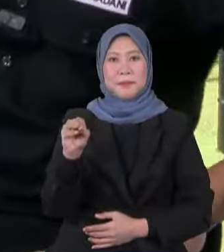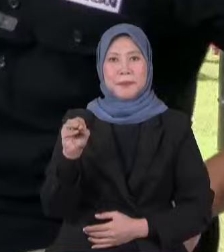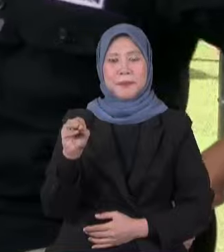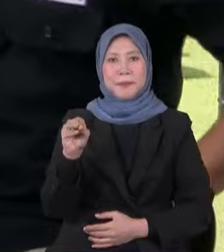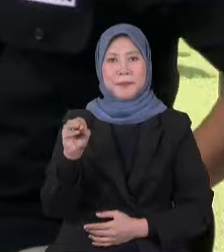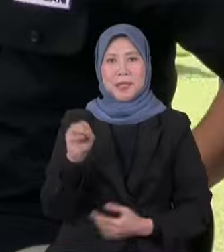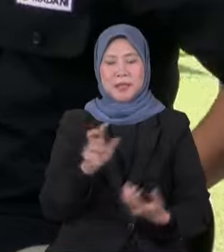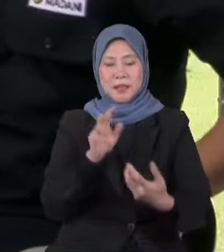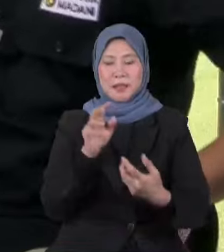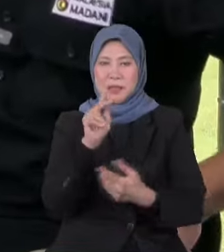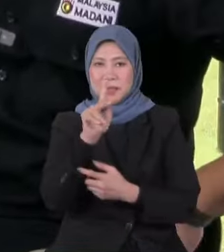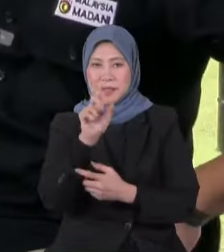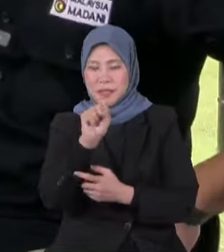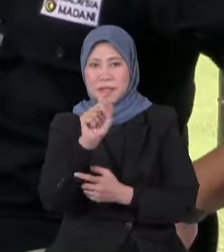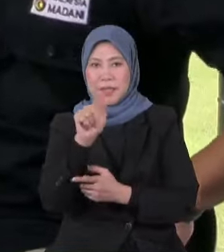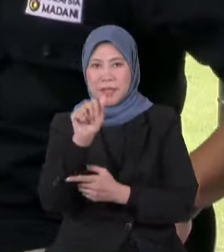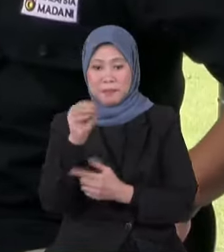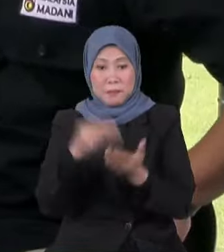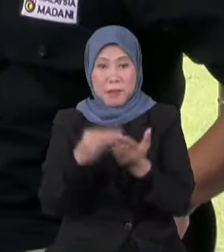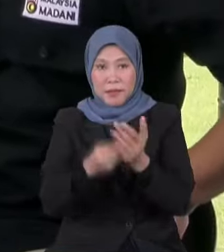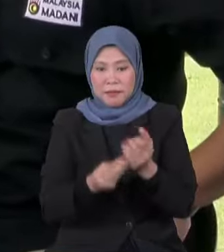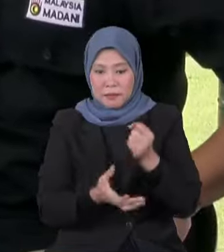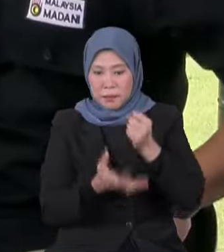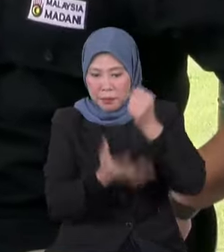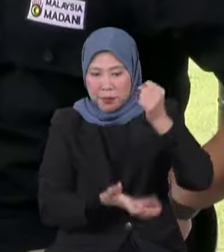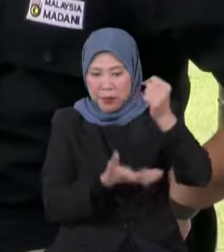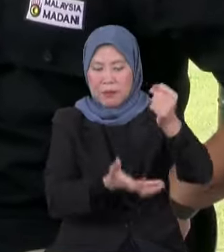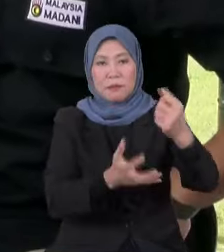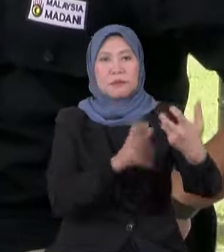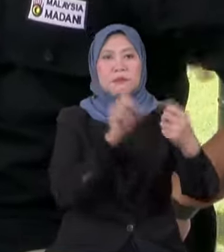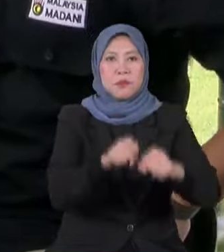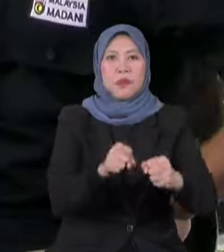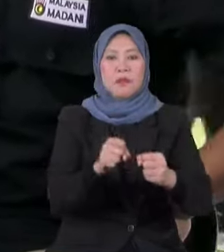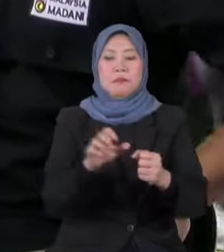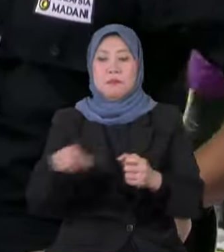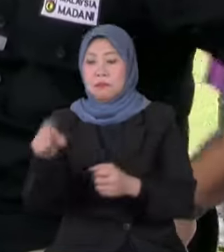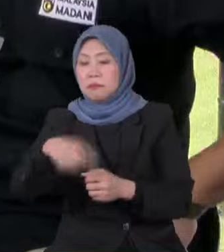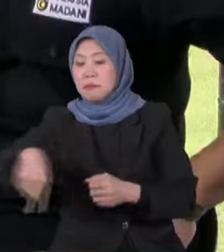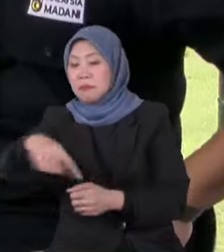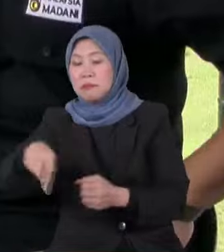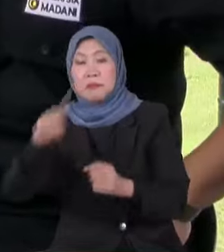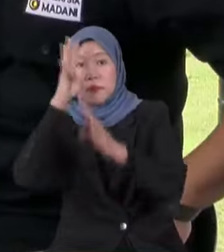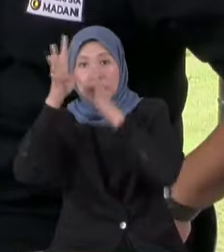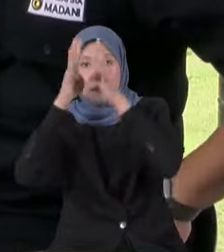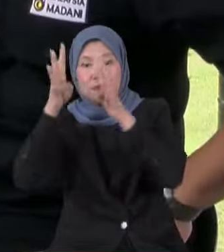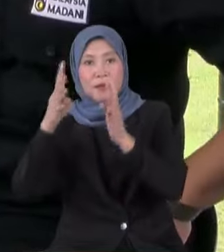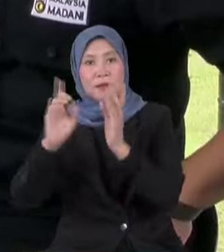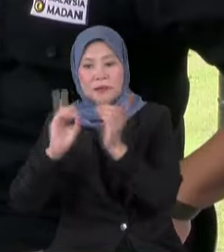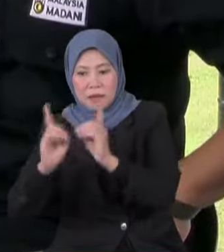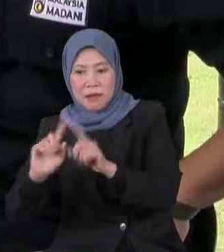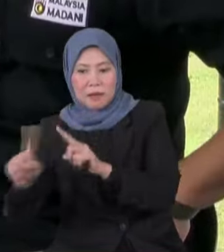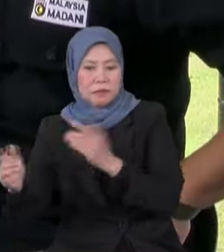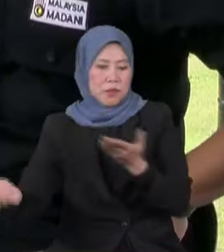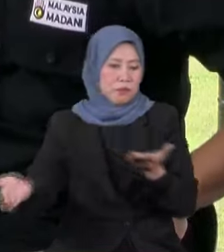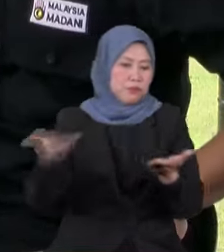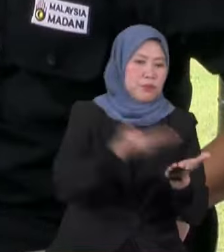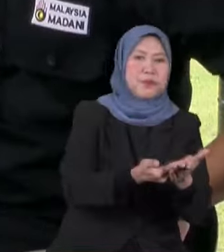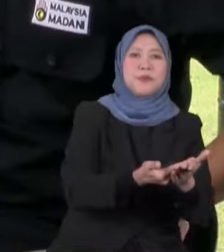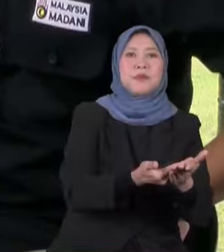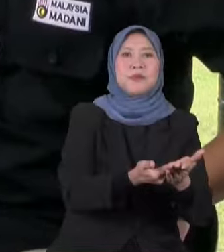pandanan yang di mana bahawa penggiat-penggiat kreatif ini bolehlah buat permohonan dengan My Creative Venture dan dia akan dapat